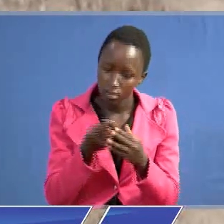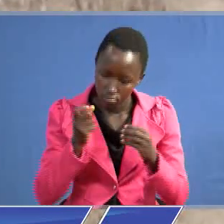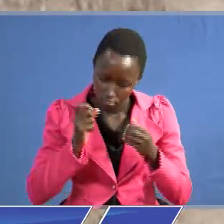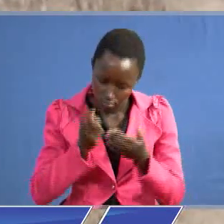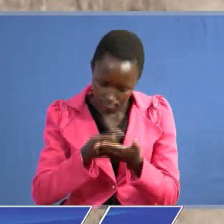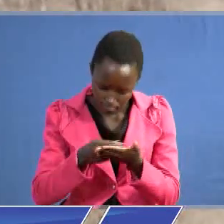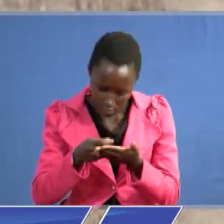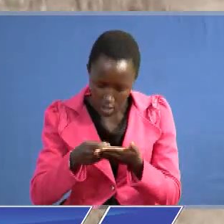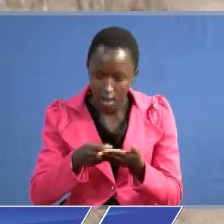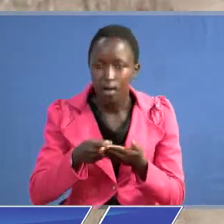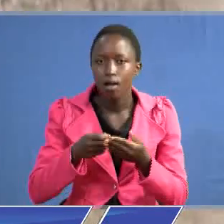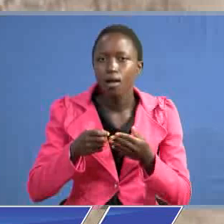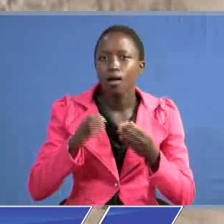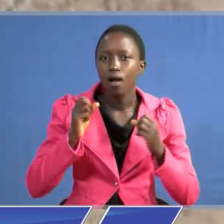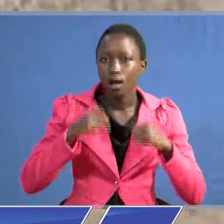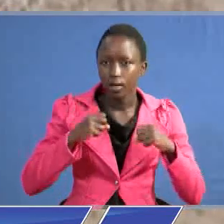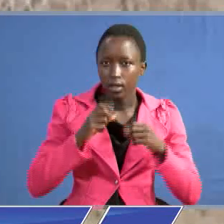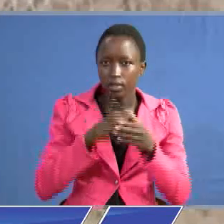mnaandikiana.